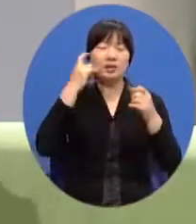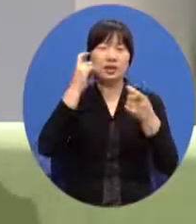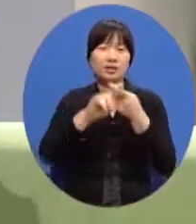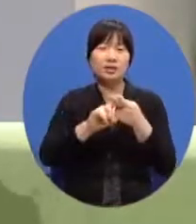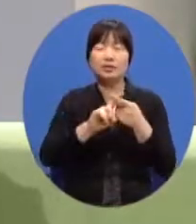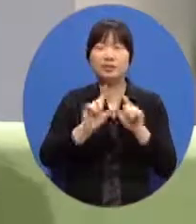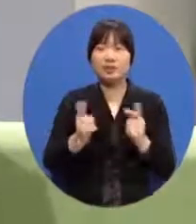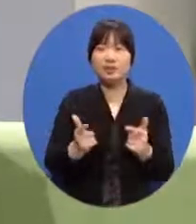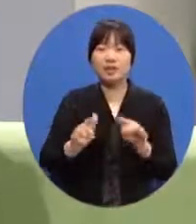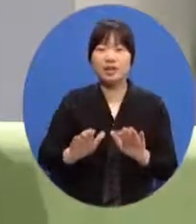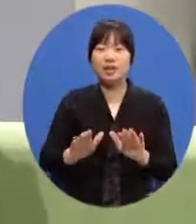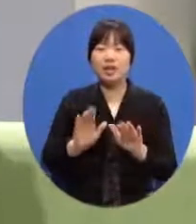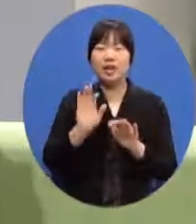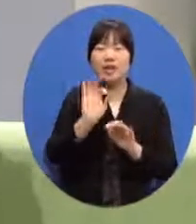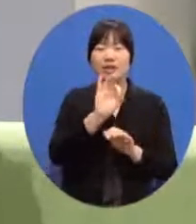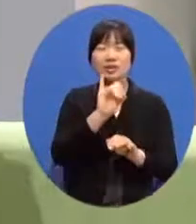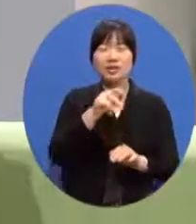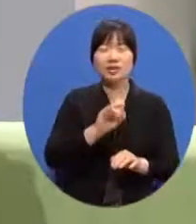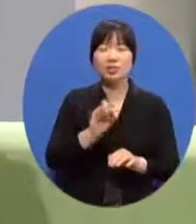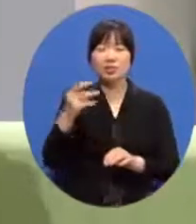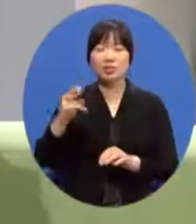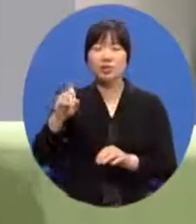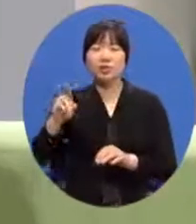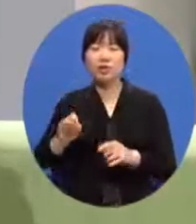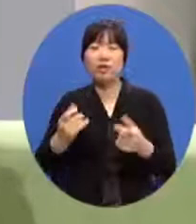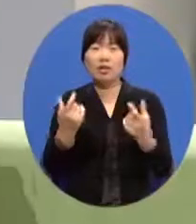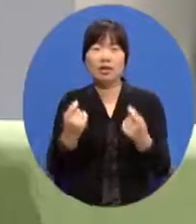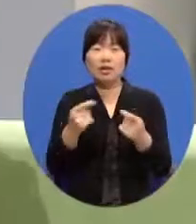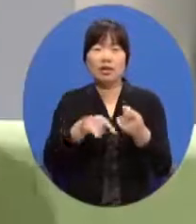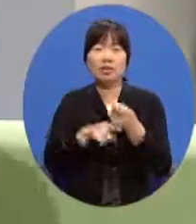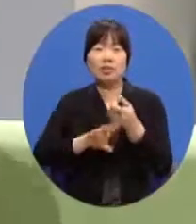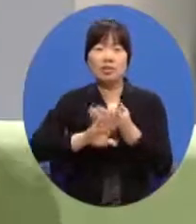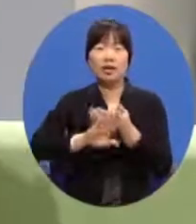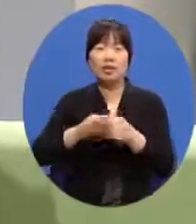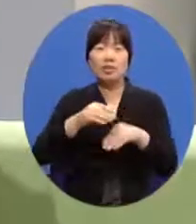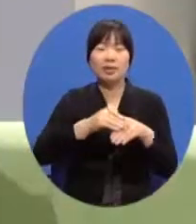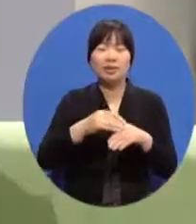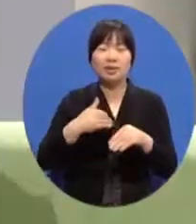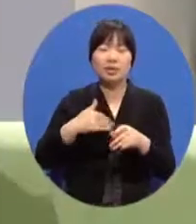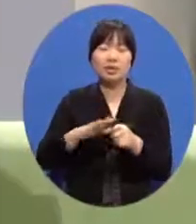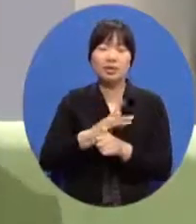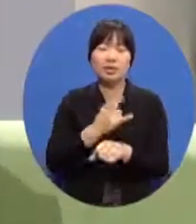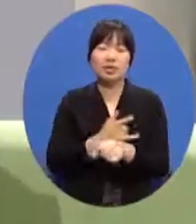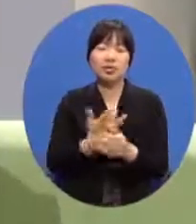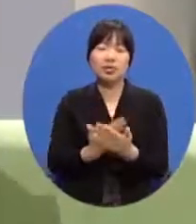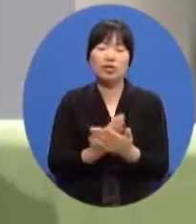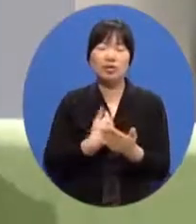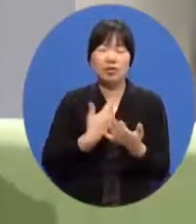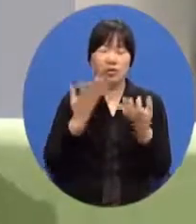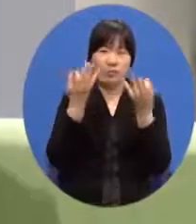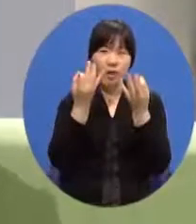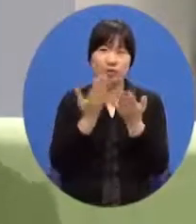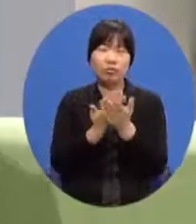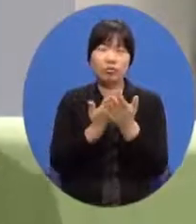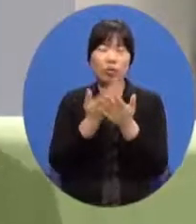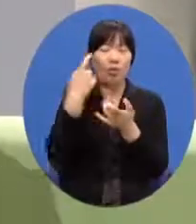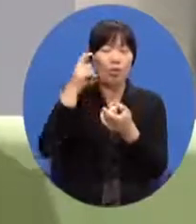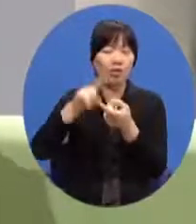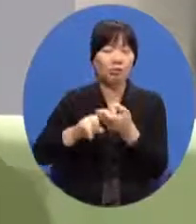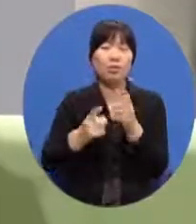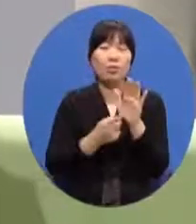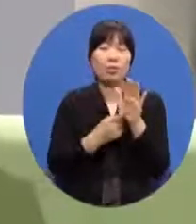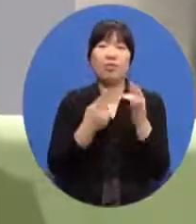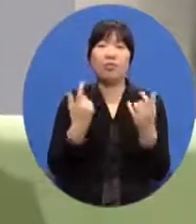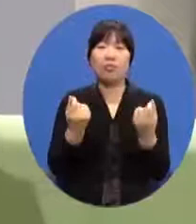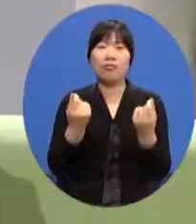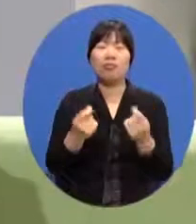때가 아니에요. 그래서 이성 동성의 개념이 아니고요. 만지면서 나좀 사랑해 주세요. 나좀 봐주세요 하는 관심의